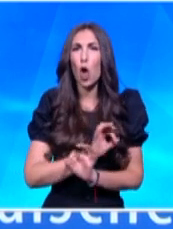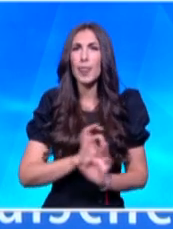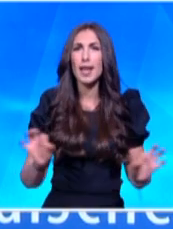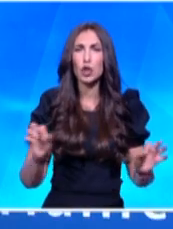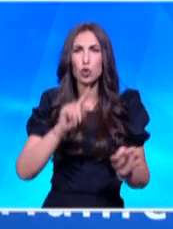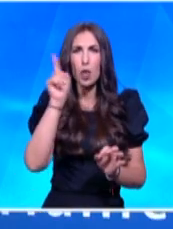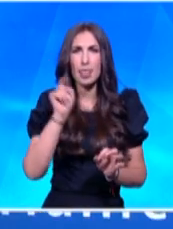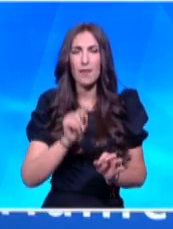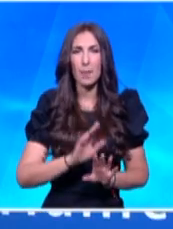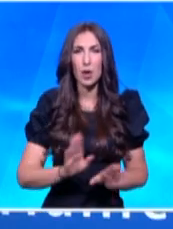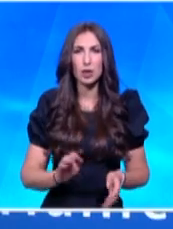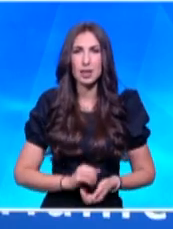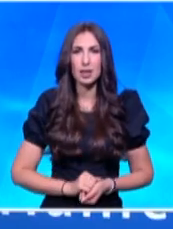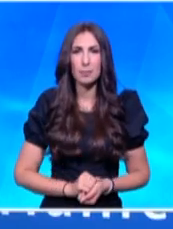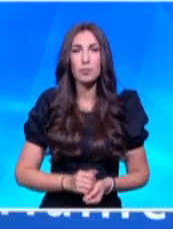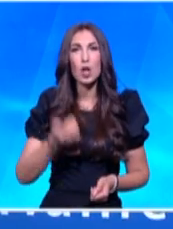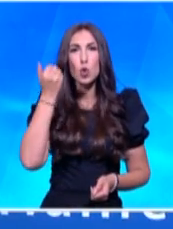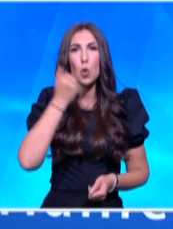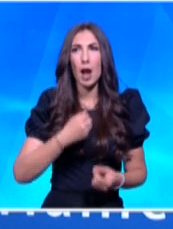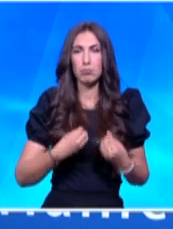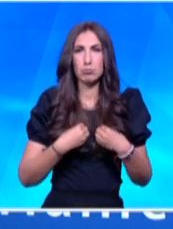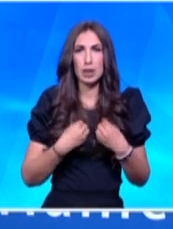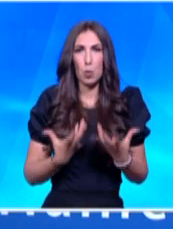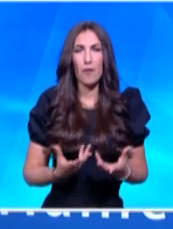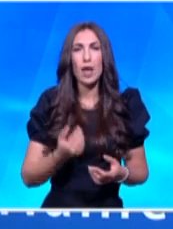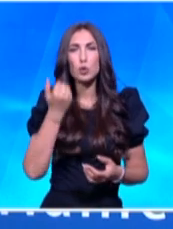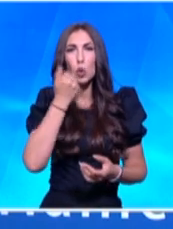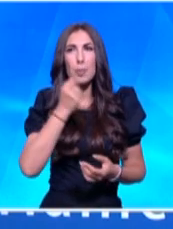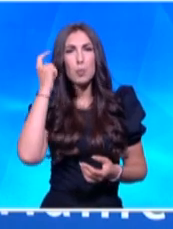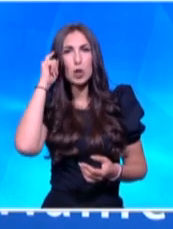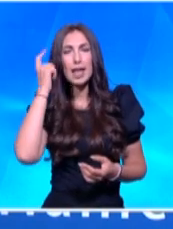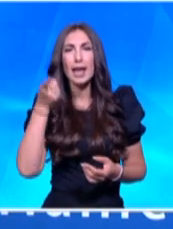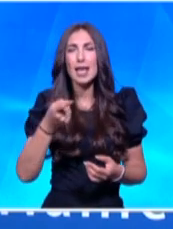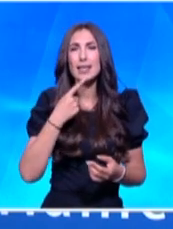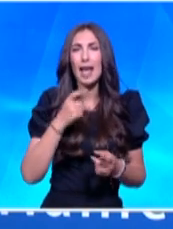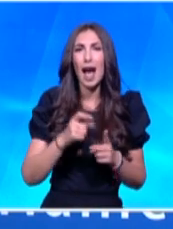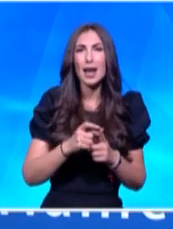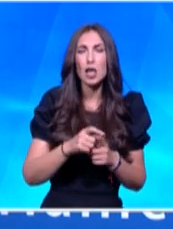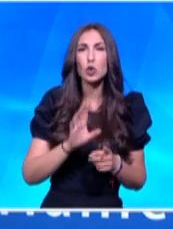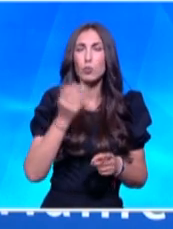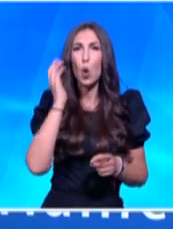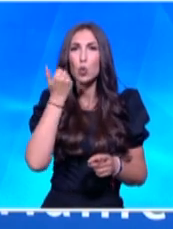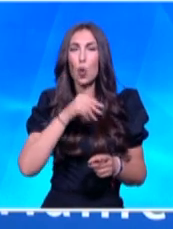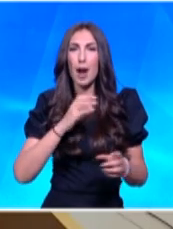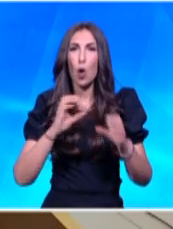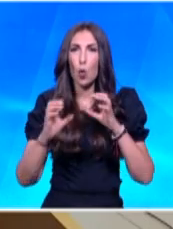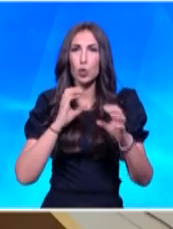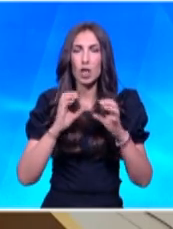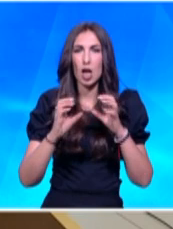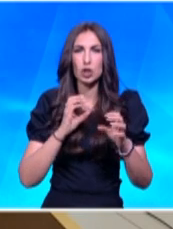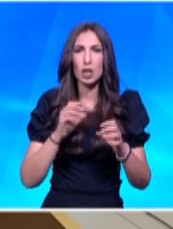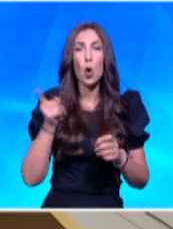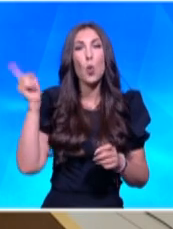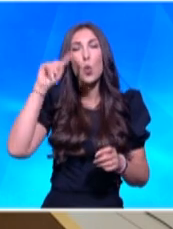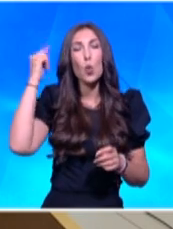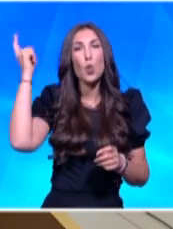въпросите. Добра самоувереност, добри познания за ресора, много добра комуникационна способност. Утре след